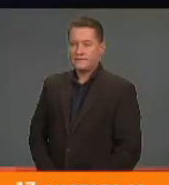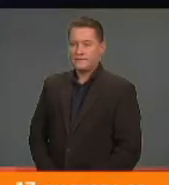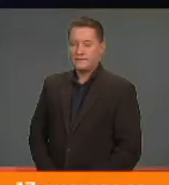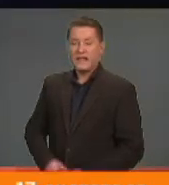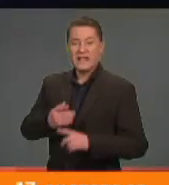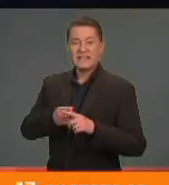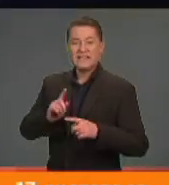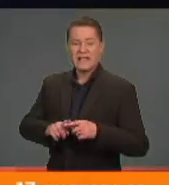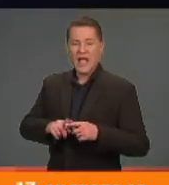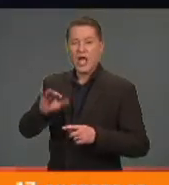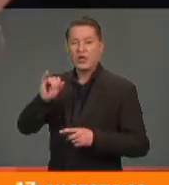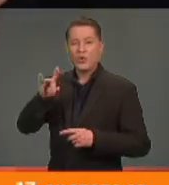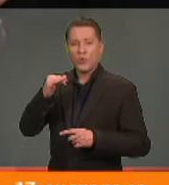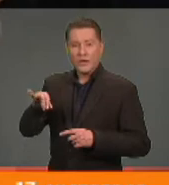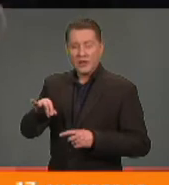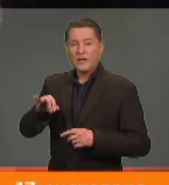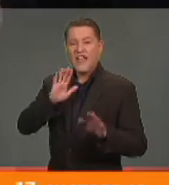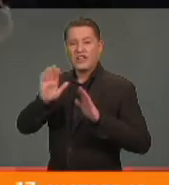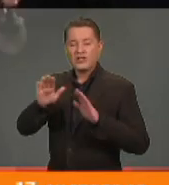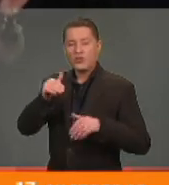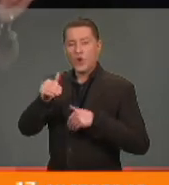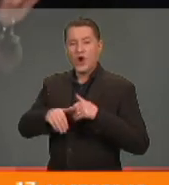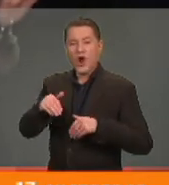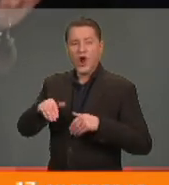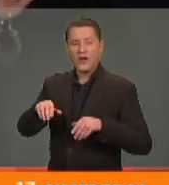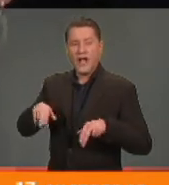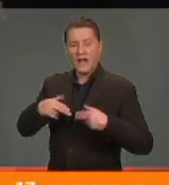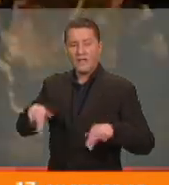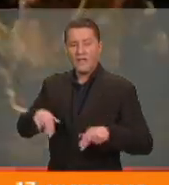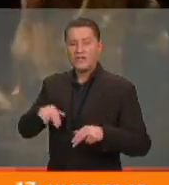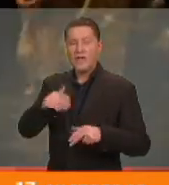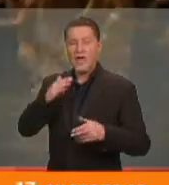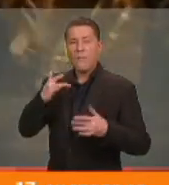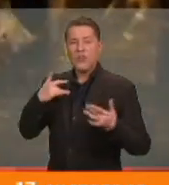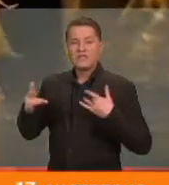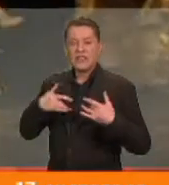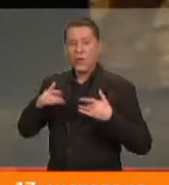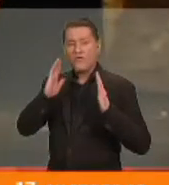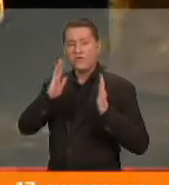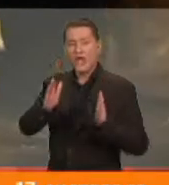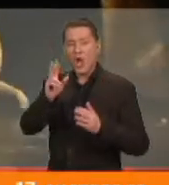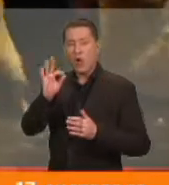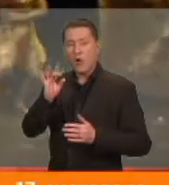Це Юрій Пристаєцький, режисер хореографічної постановки «Коридор».